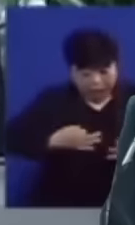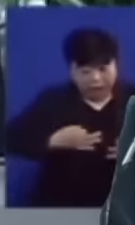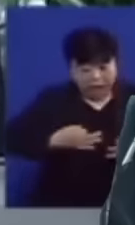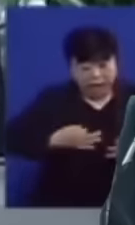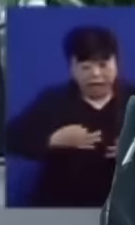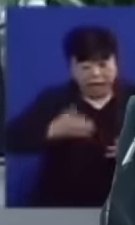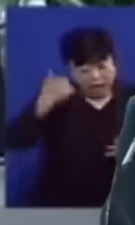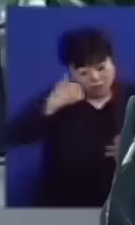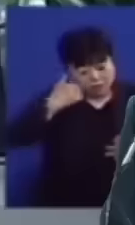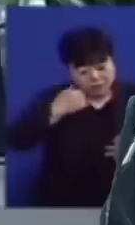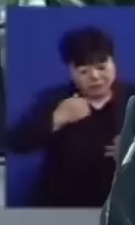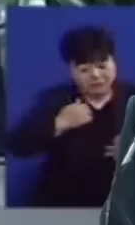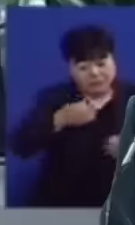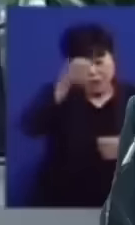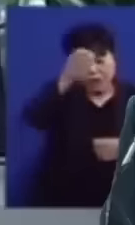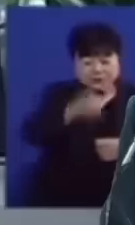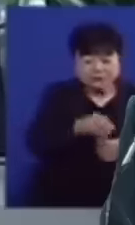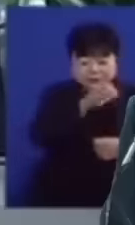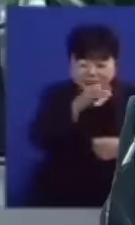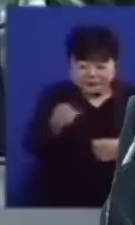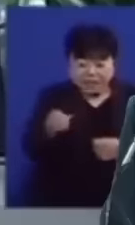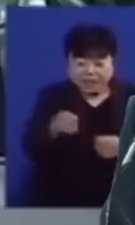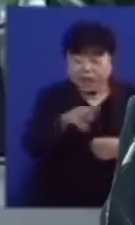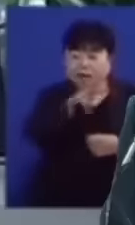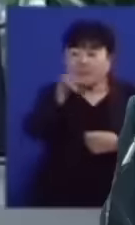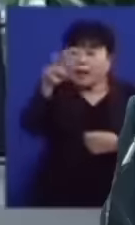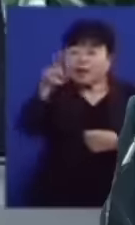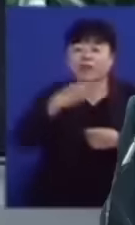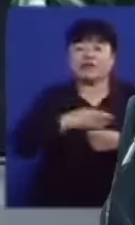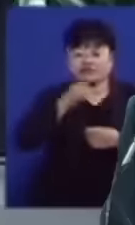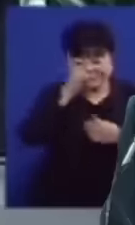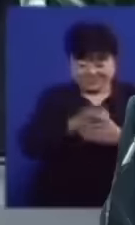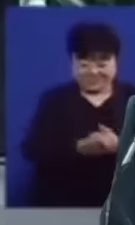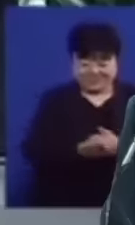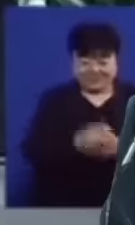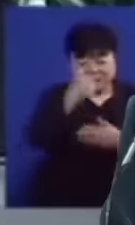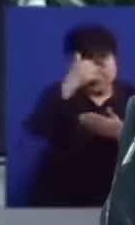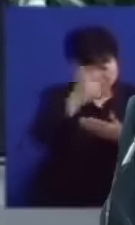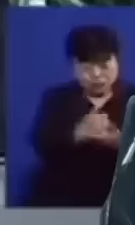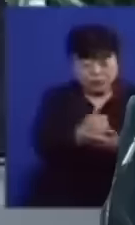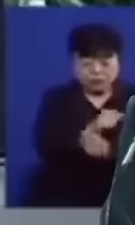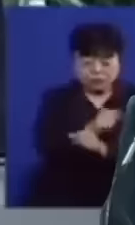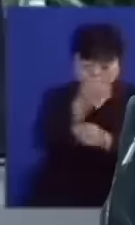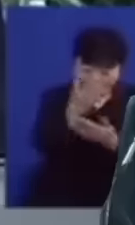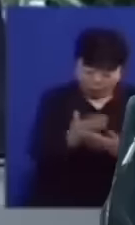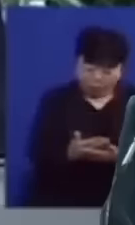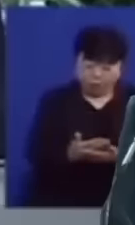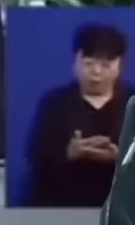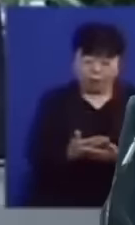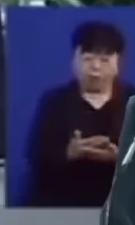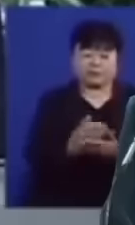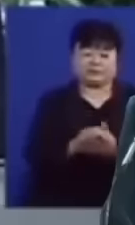내가 누군지 알려면 십자가를 바라보면 알 수 있다. 죄에서 용서받은 나,